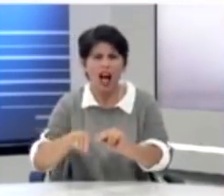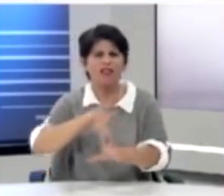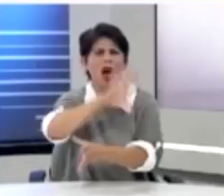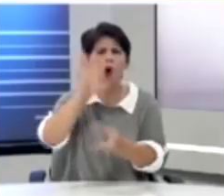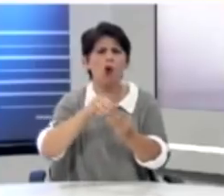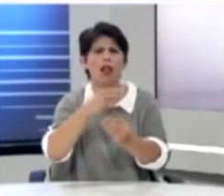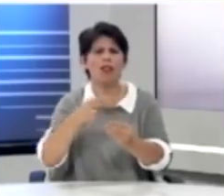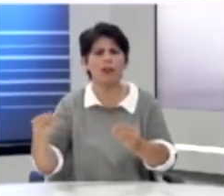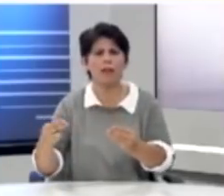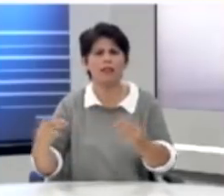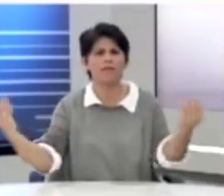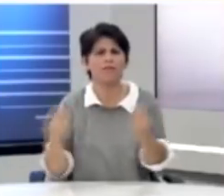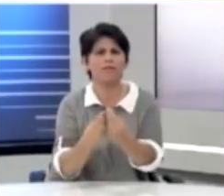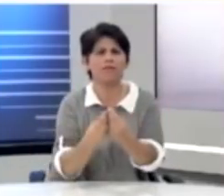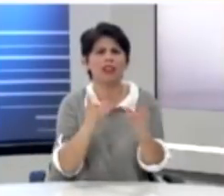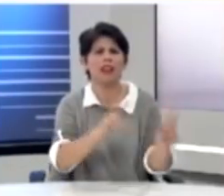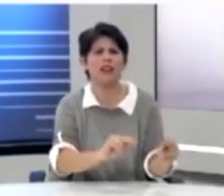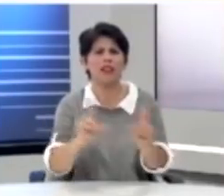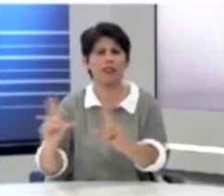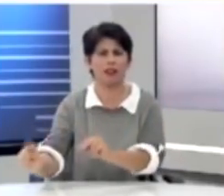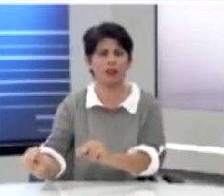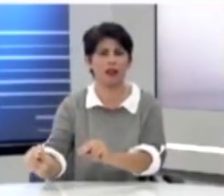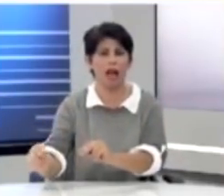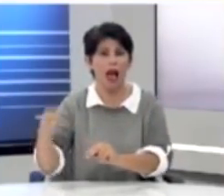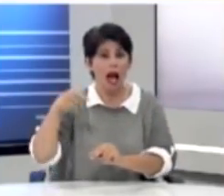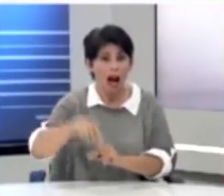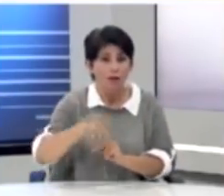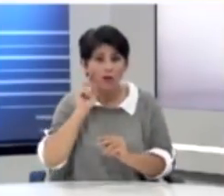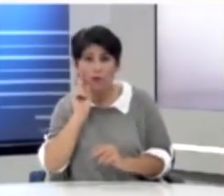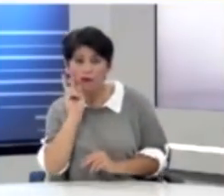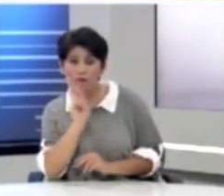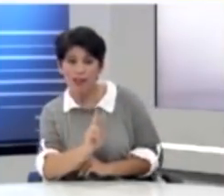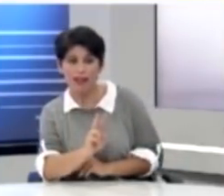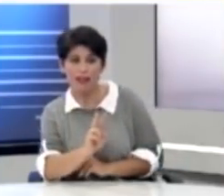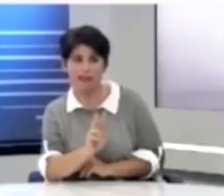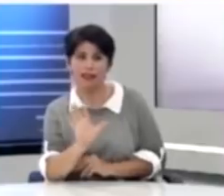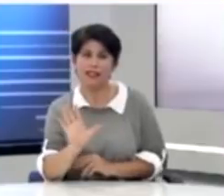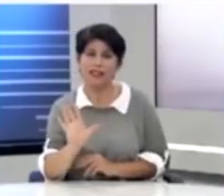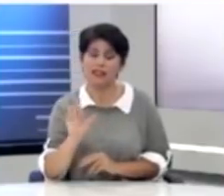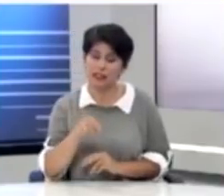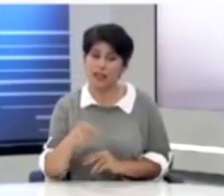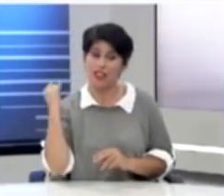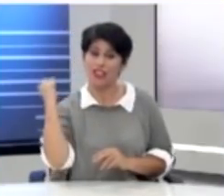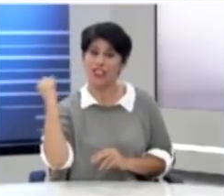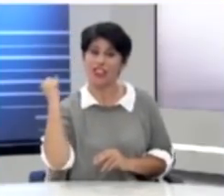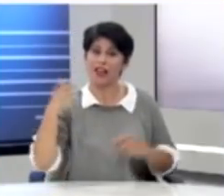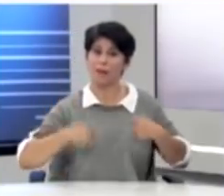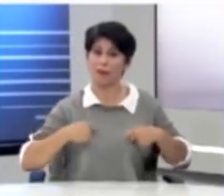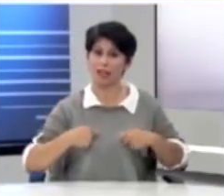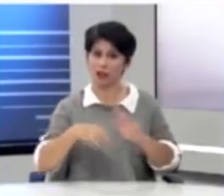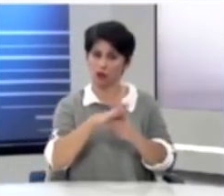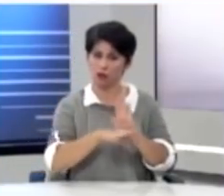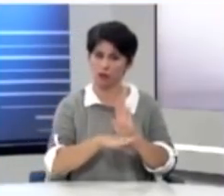τα ζητήματα στην πραγματικότητα, ότι αυτό που φαίνεται σαν η δύναμη του καπιταλιστικού